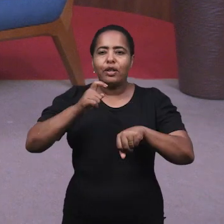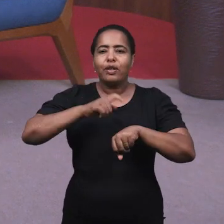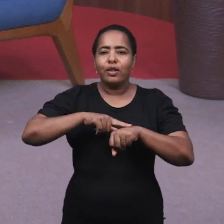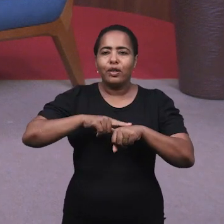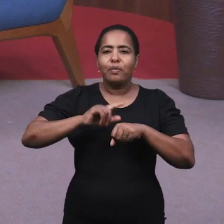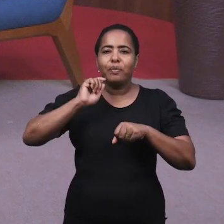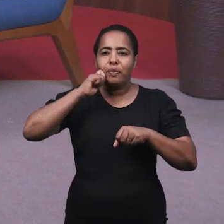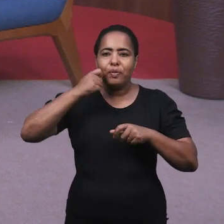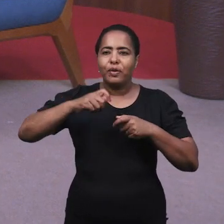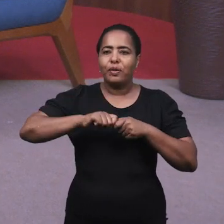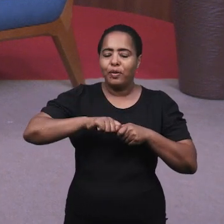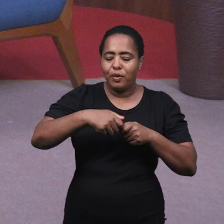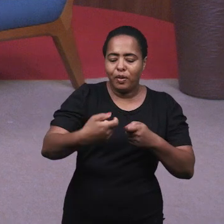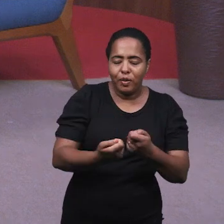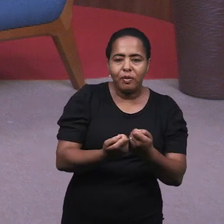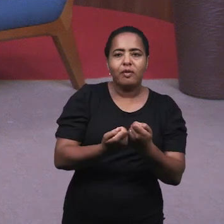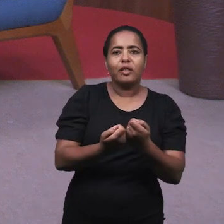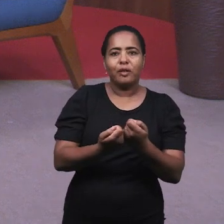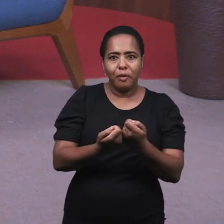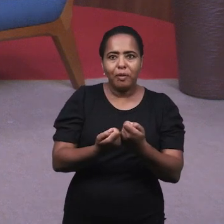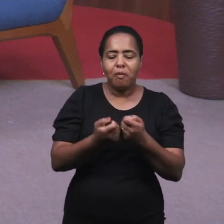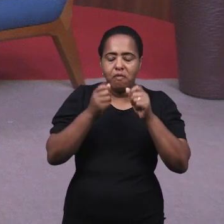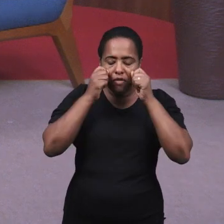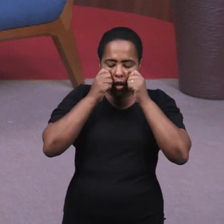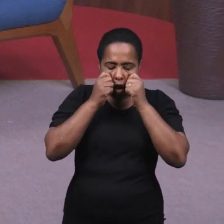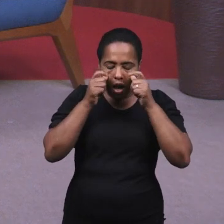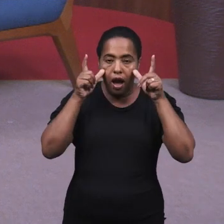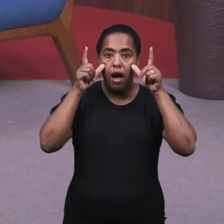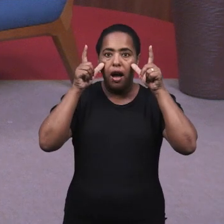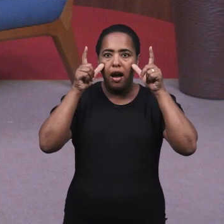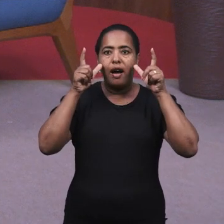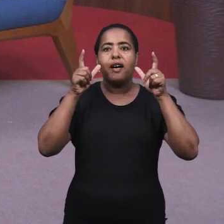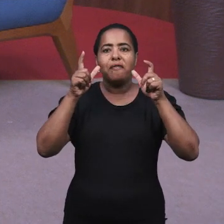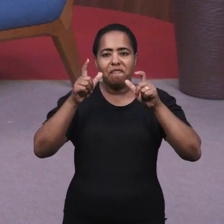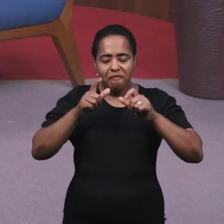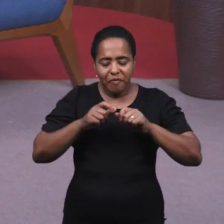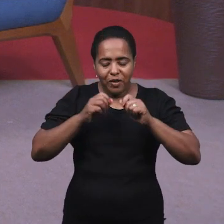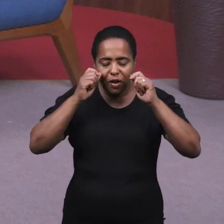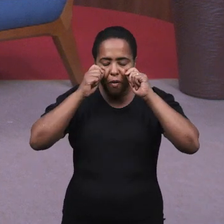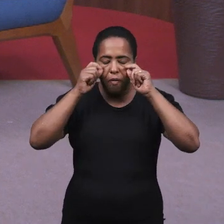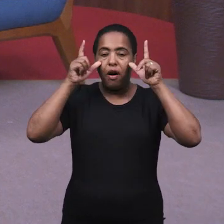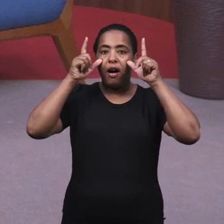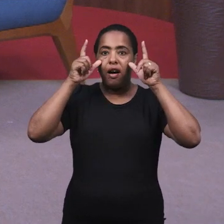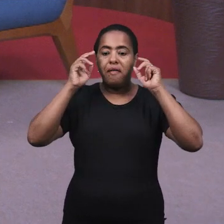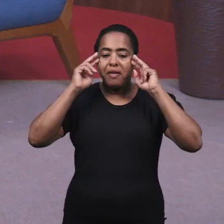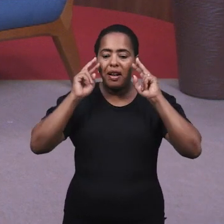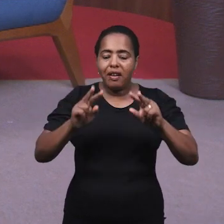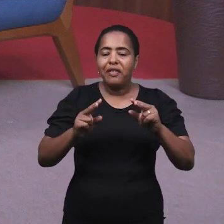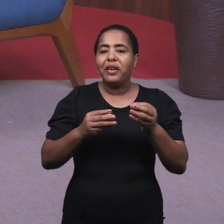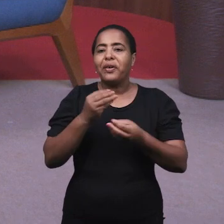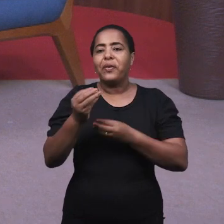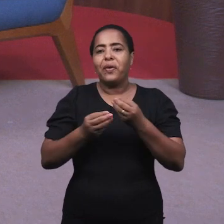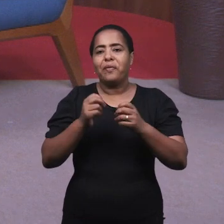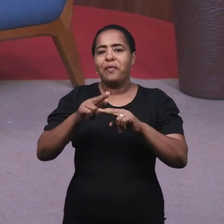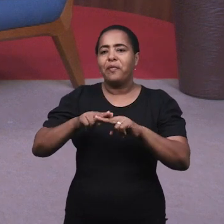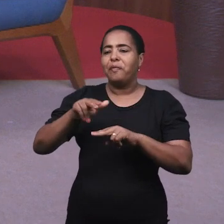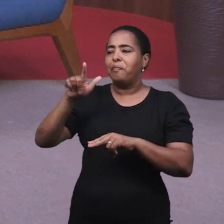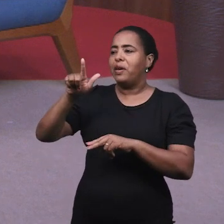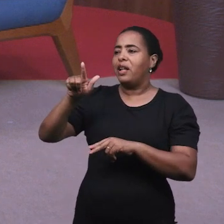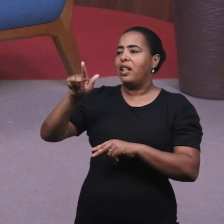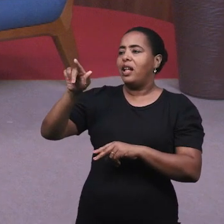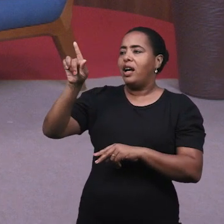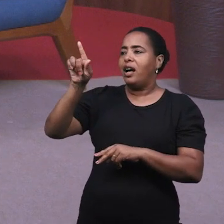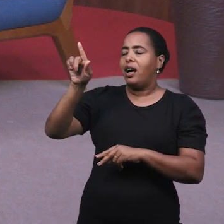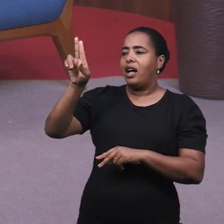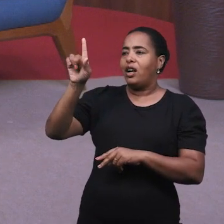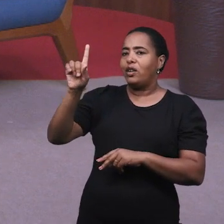s'ouvrir. Et les yeux sont ouverts avec la lumière, qui est la révélation. Et celle-là est une